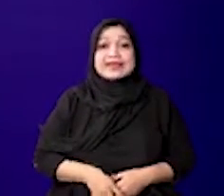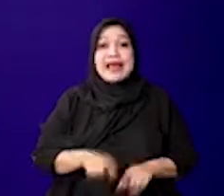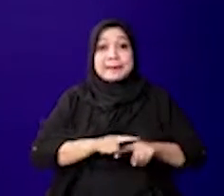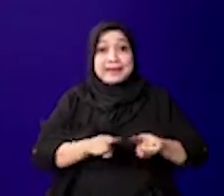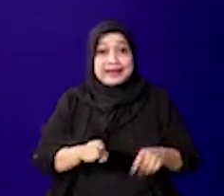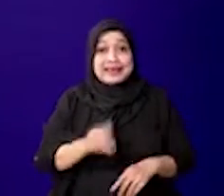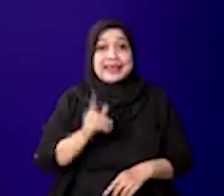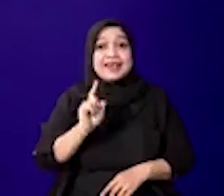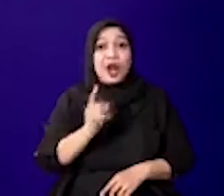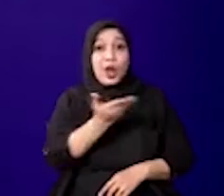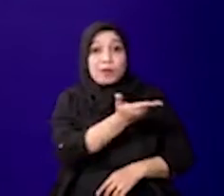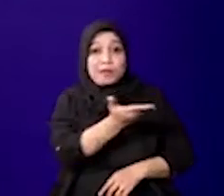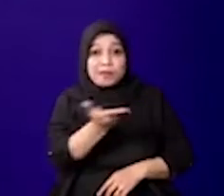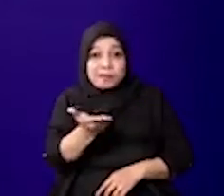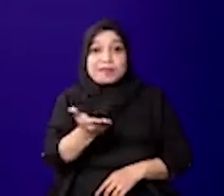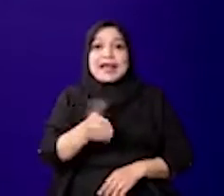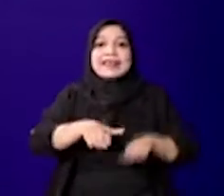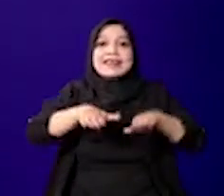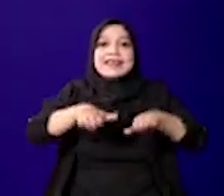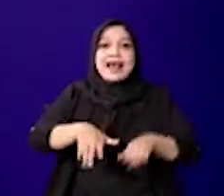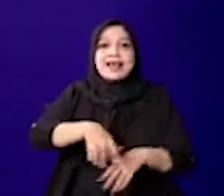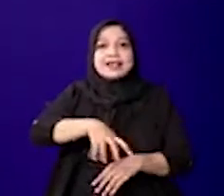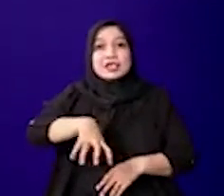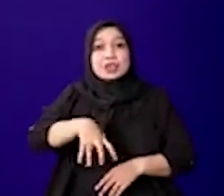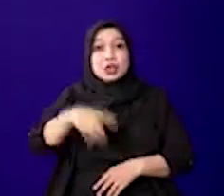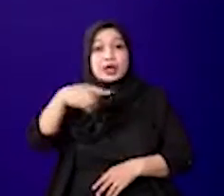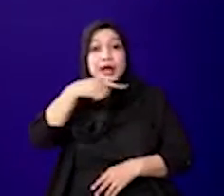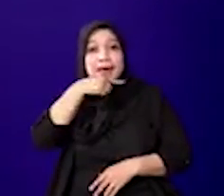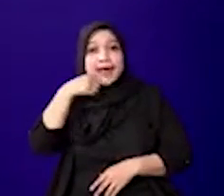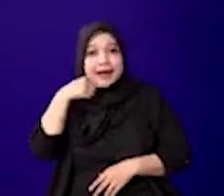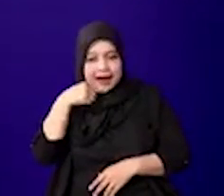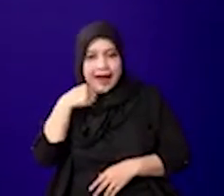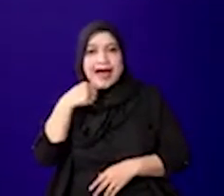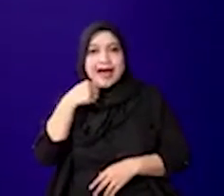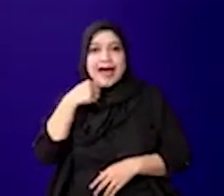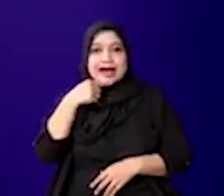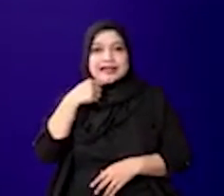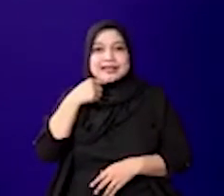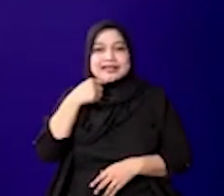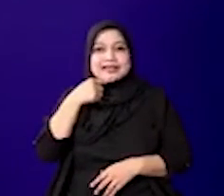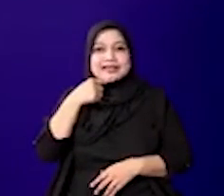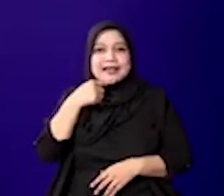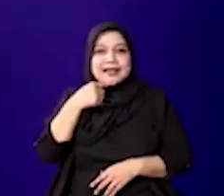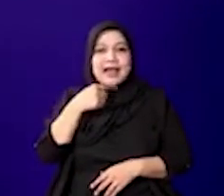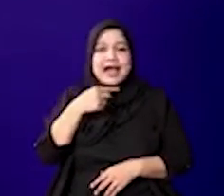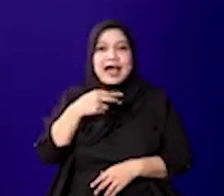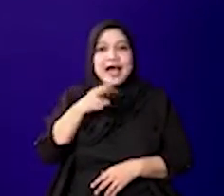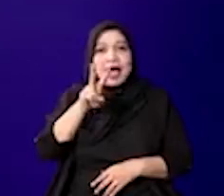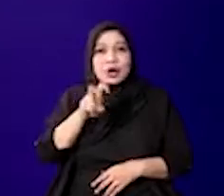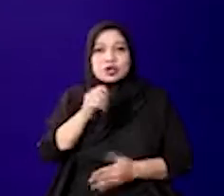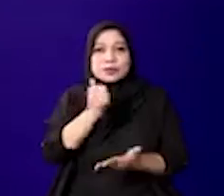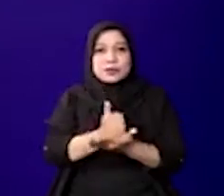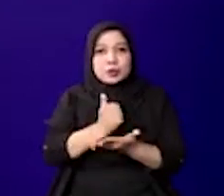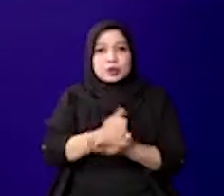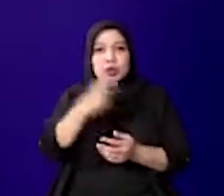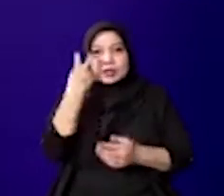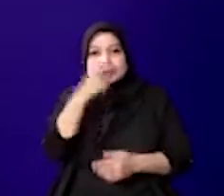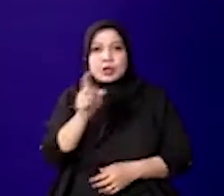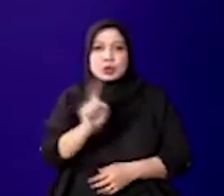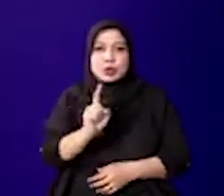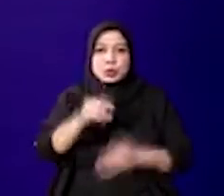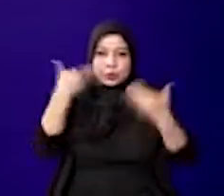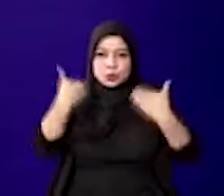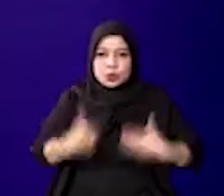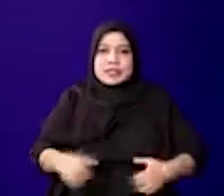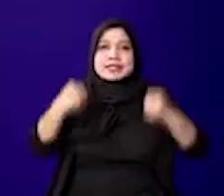jangan ee pastikan Kalau Anda sehat begitu jangan mendoakan kepada yang zona kuning atau oren